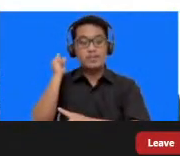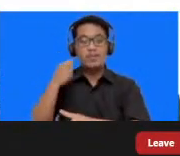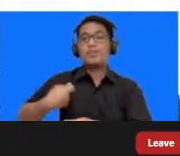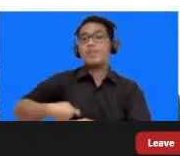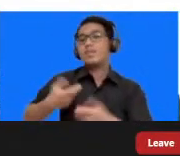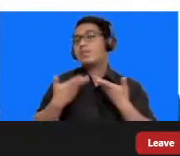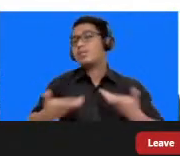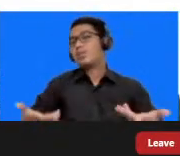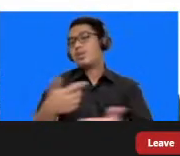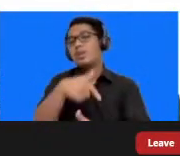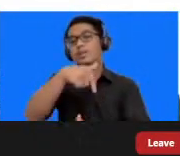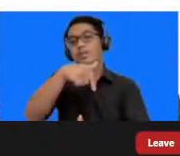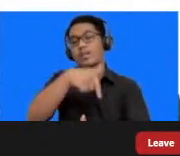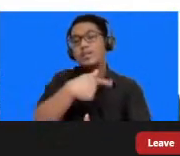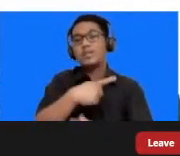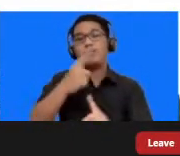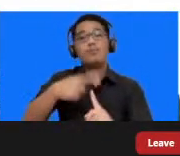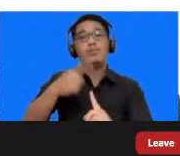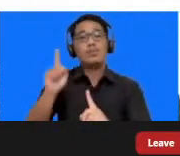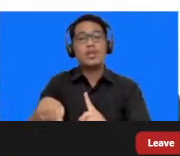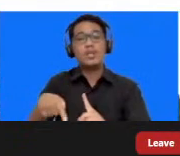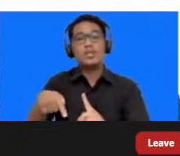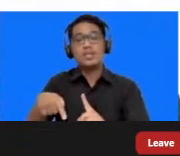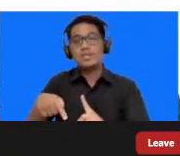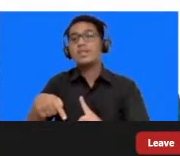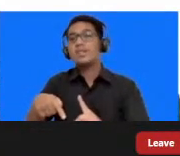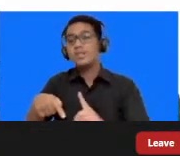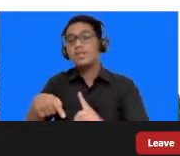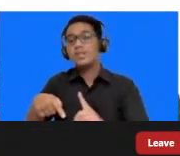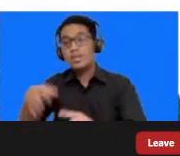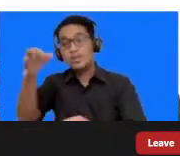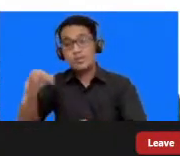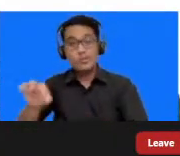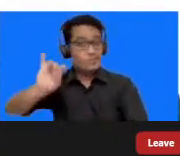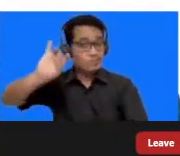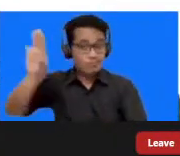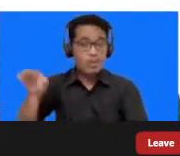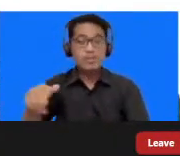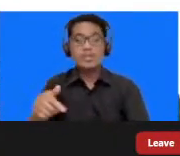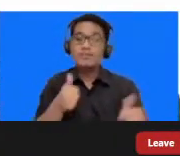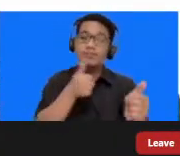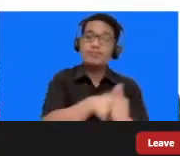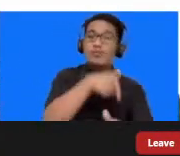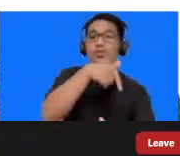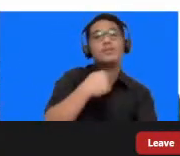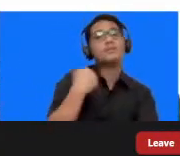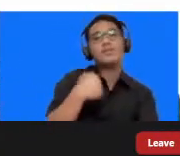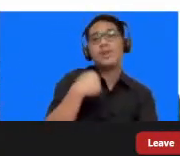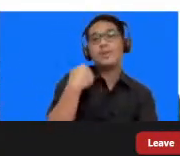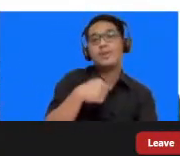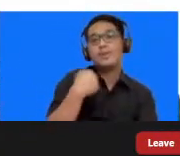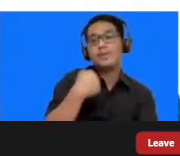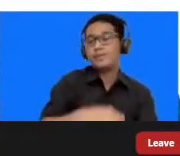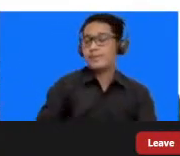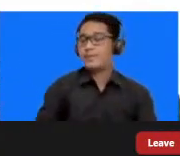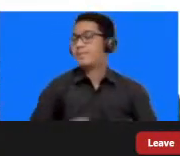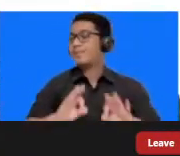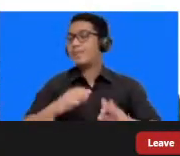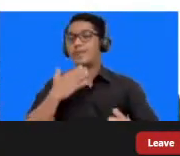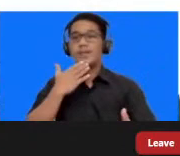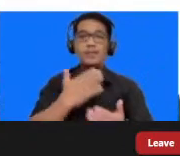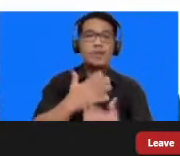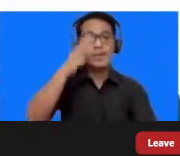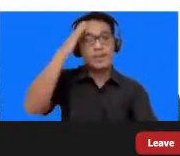di luar kota sehingga tidak bisa mengikuti kegiatan virtual meeting ini. Terima kasih. Assalamualaikum warahmatullahi